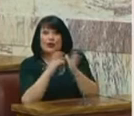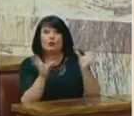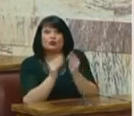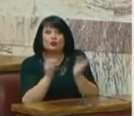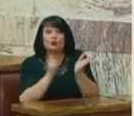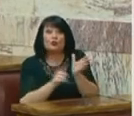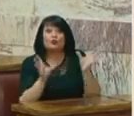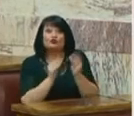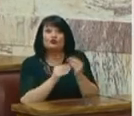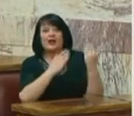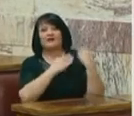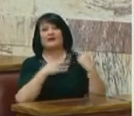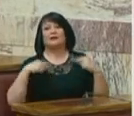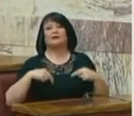υπουργών,